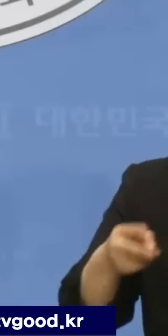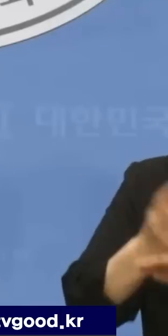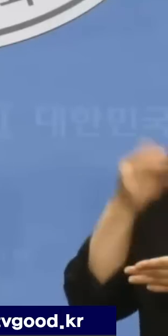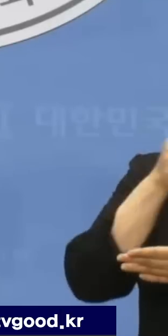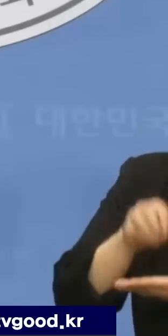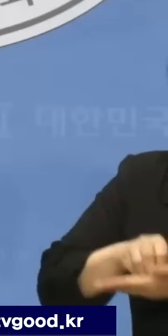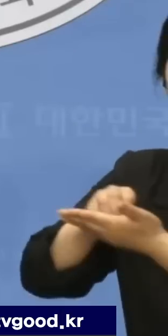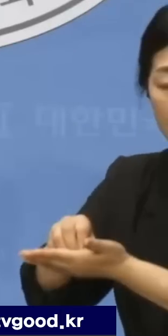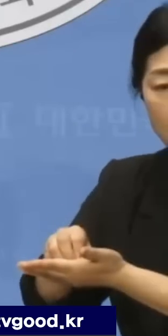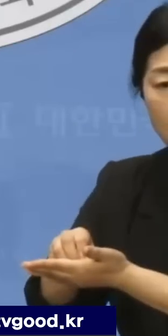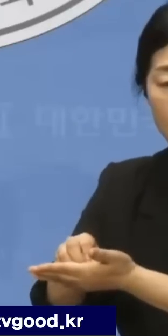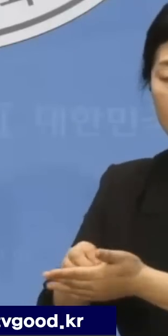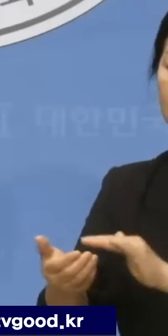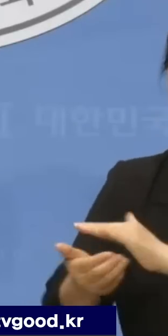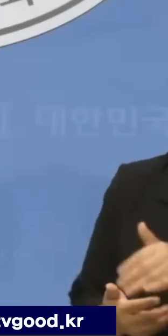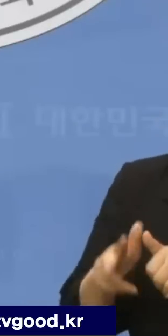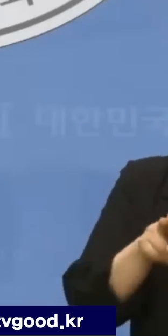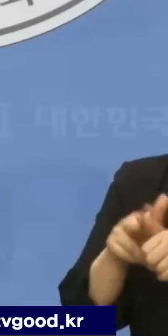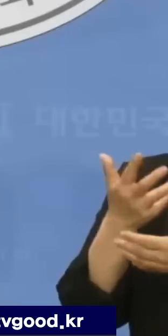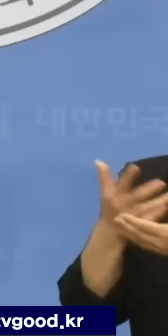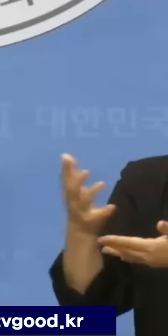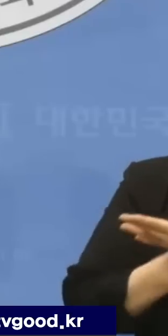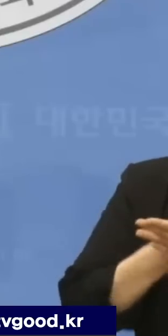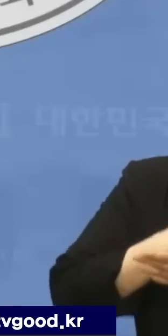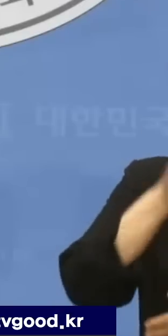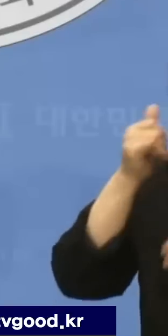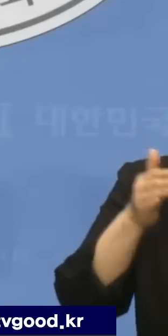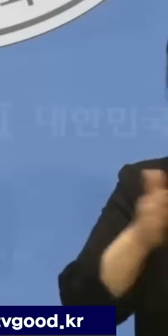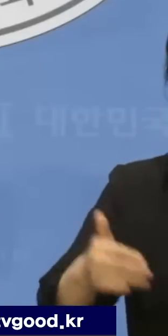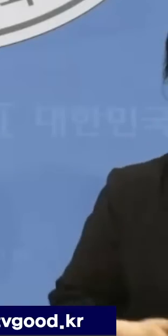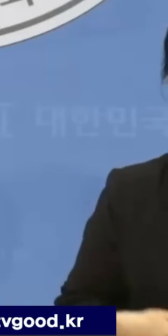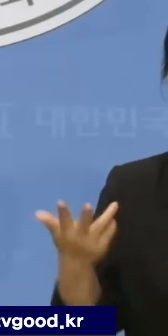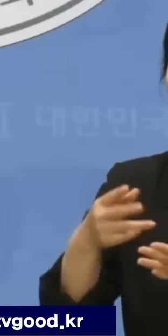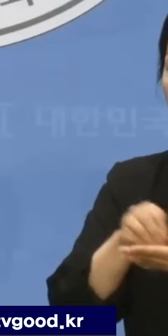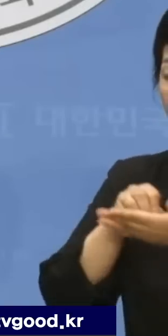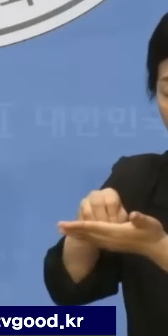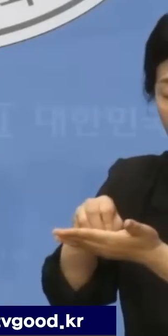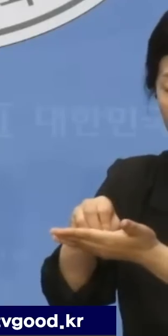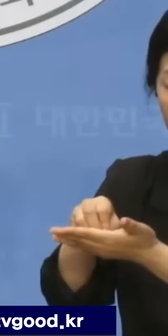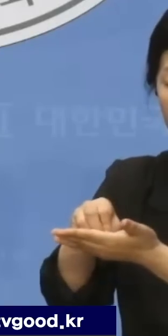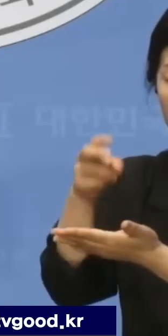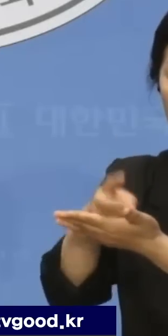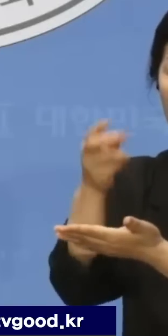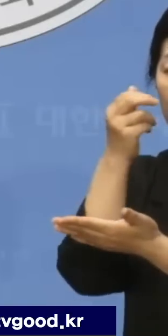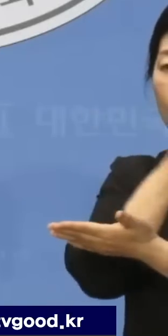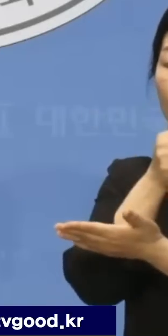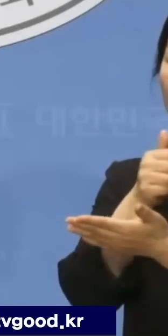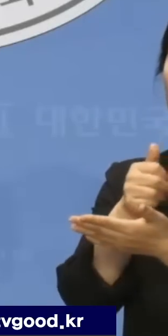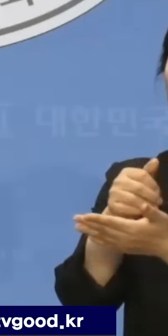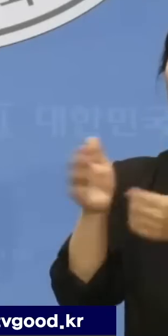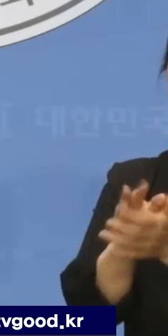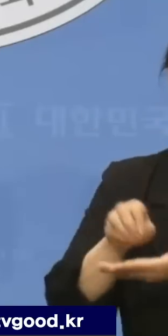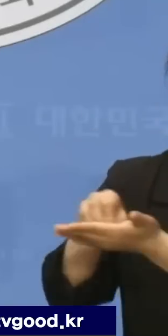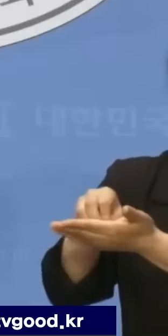보지 않아도 뻔합니다 검찰이 얼마나 상식밖 집단인지 똑똑히 보여줍니다